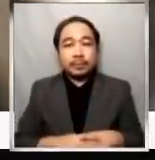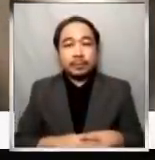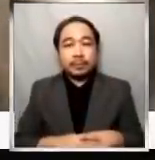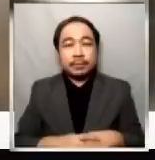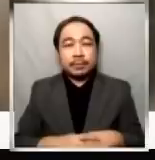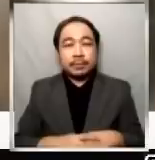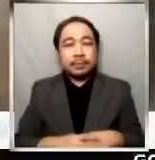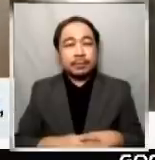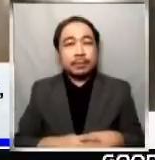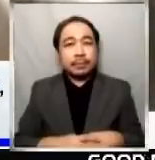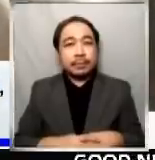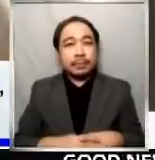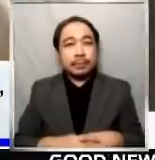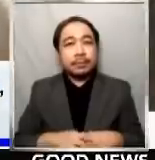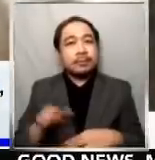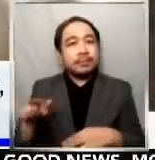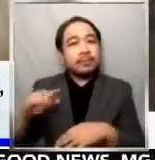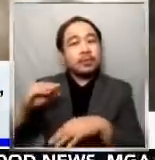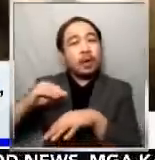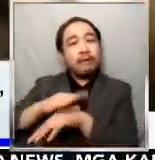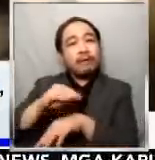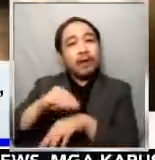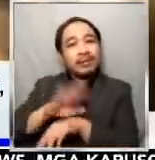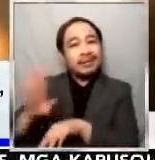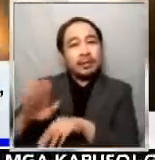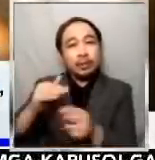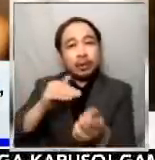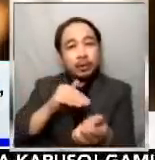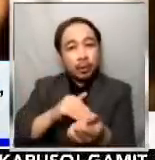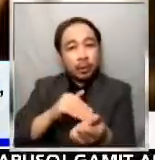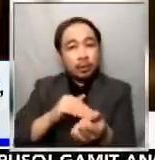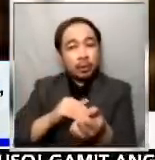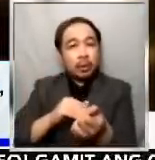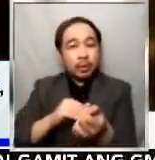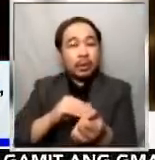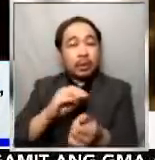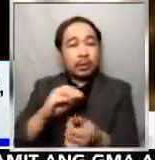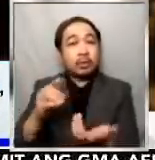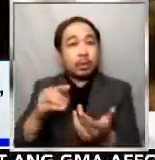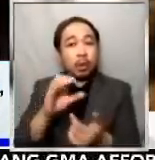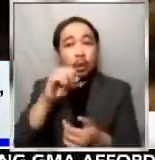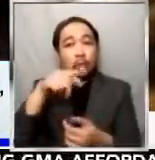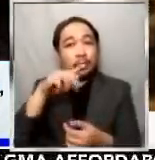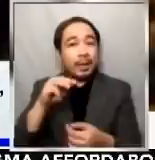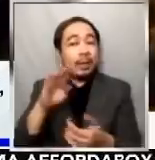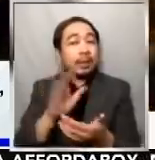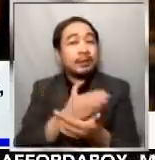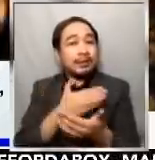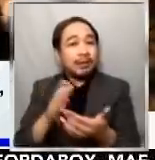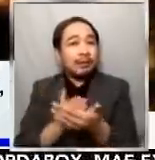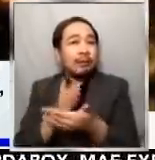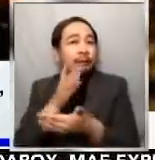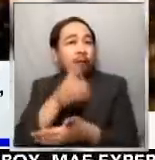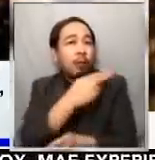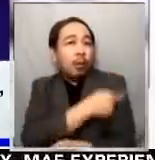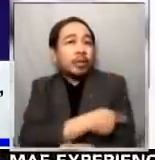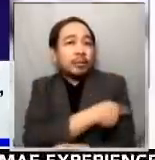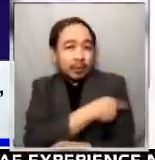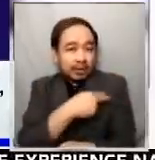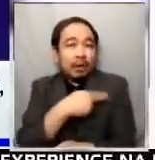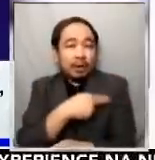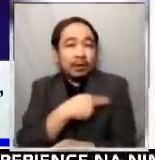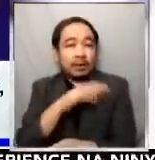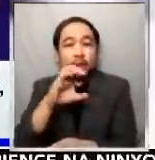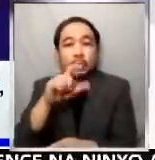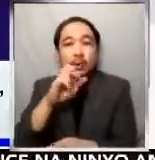Sa payo ng kanyang doktor, nagpunta sa ospital ang OPM icon na si Claire Dela Fuente kahapon. Ayon sa